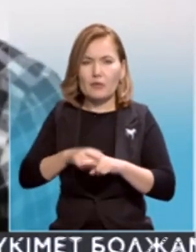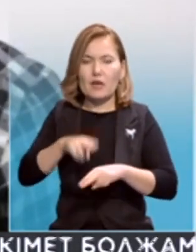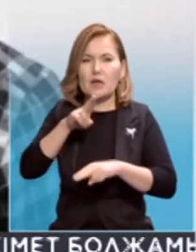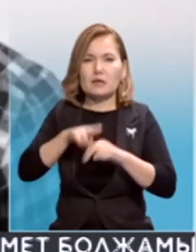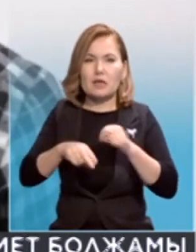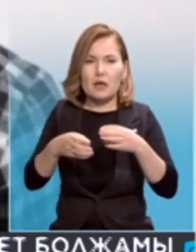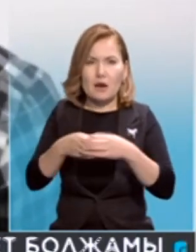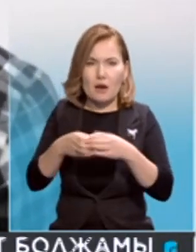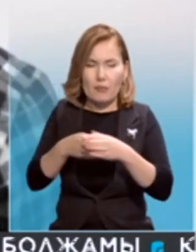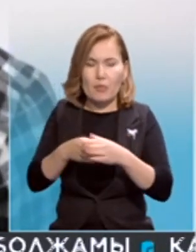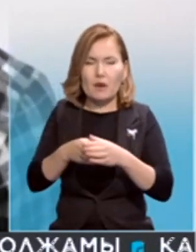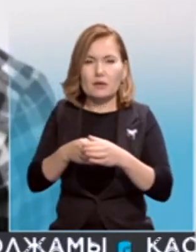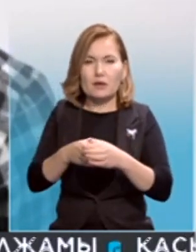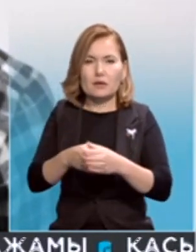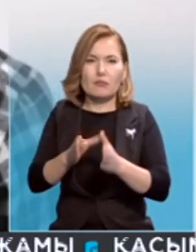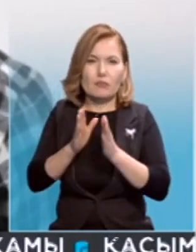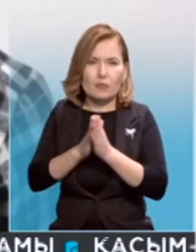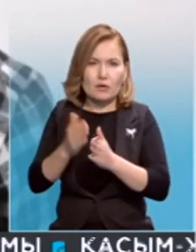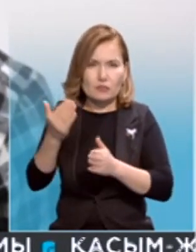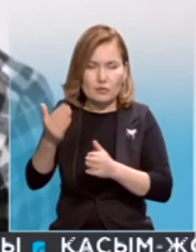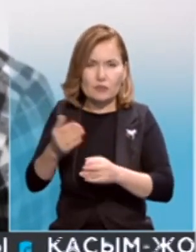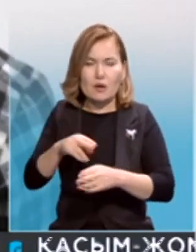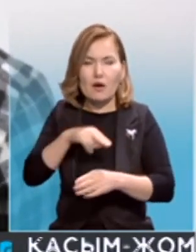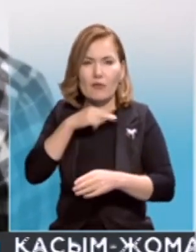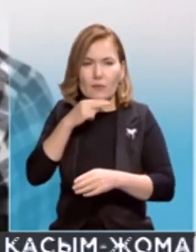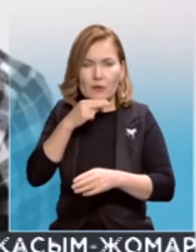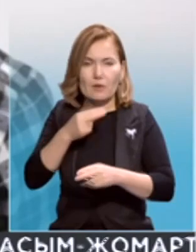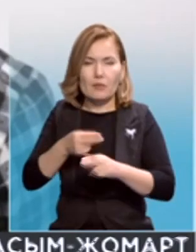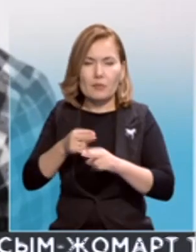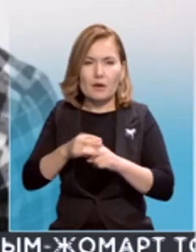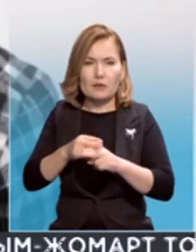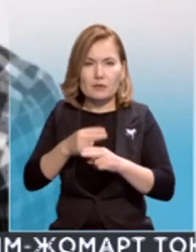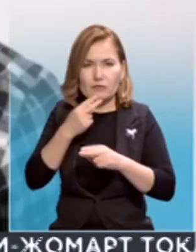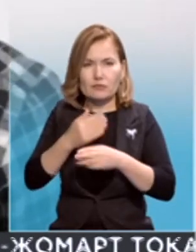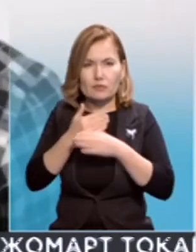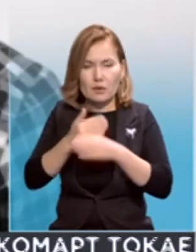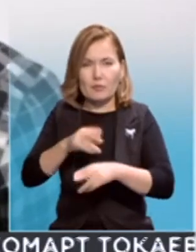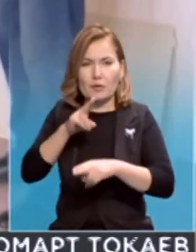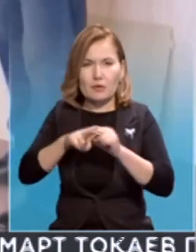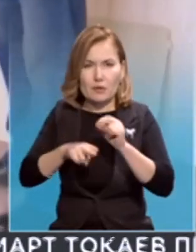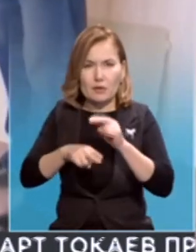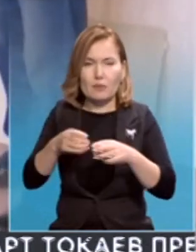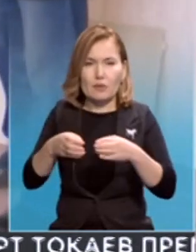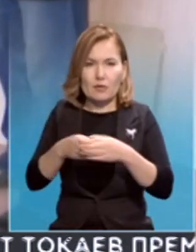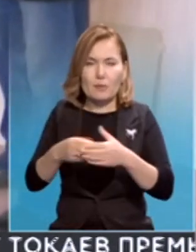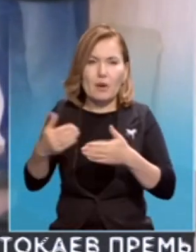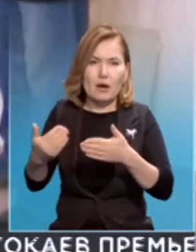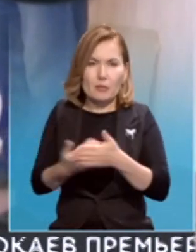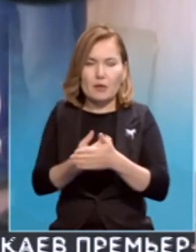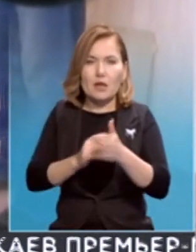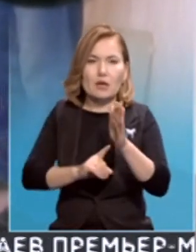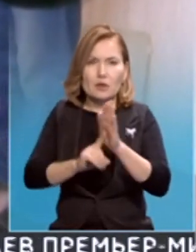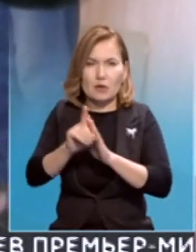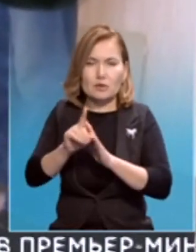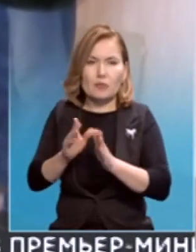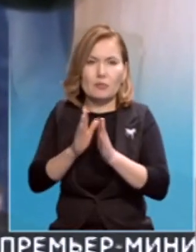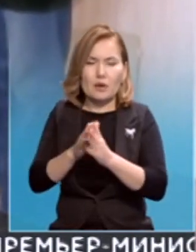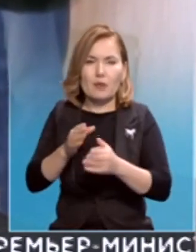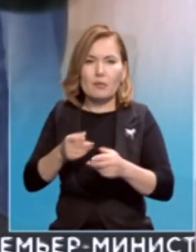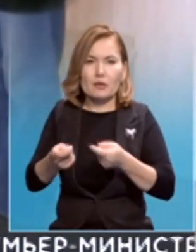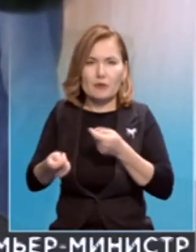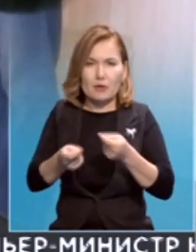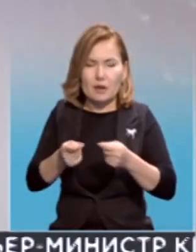өкілдерін аталған құрылысқа жіті назар аударып өз бақылауларына алуын сұраймын, өтінемін. Бүгін арнайы мамандар мен